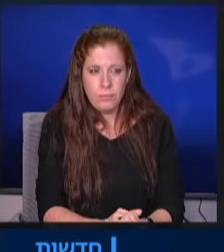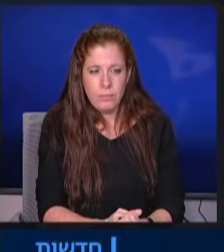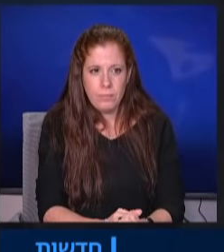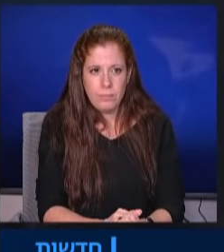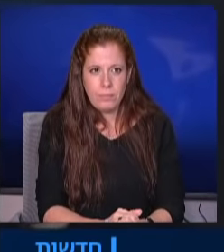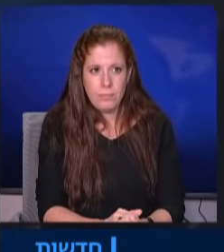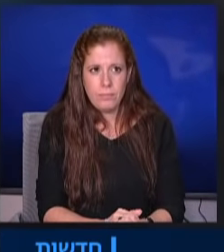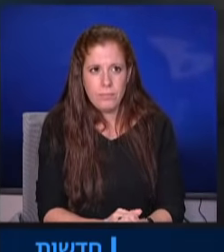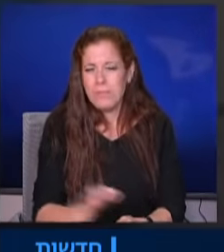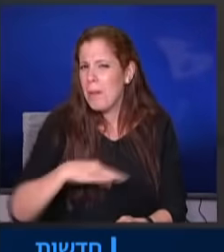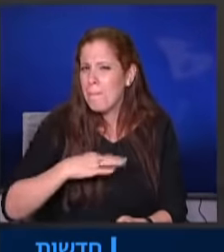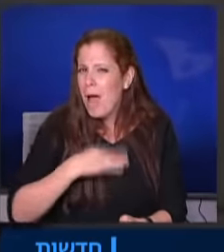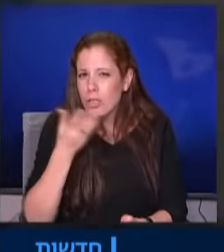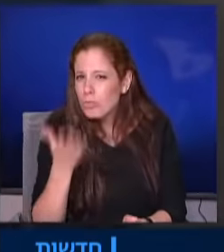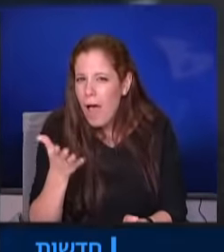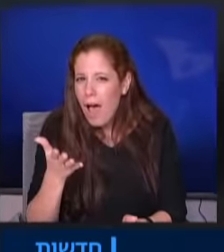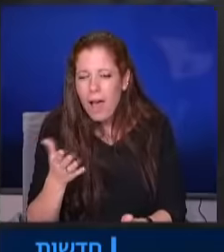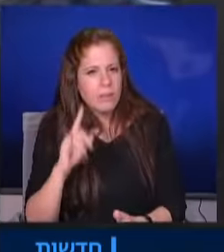מדי! מה נשמע חבר'ה?